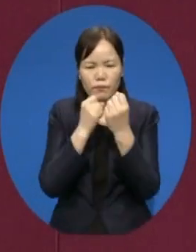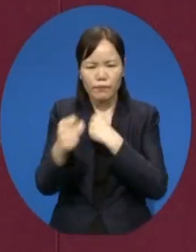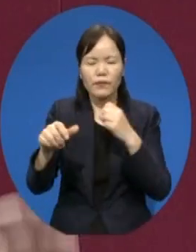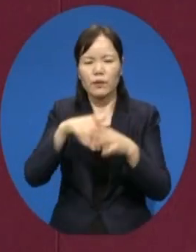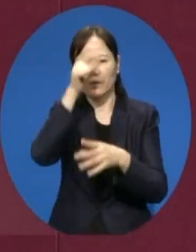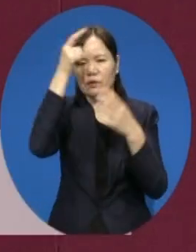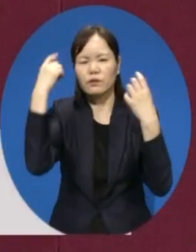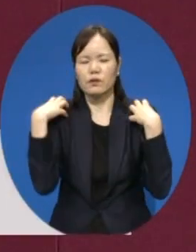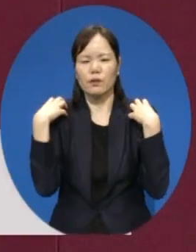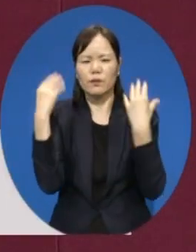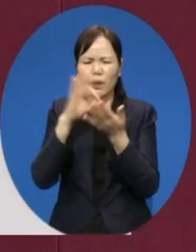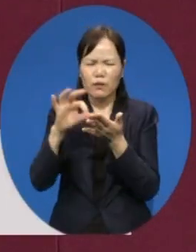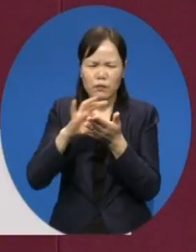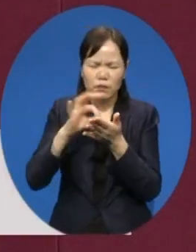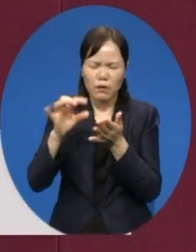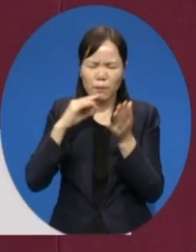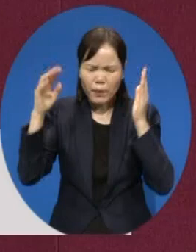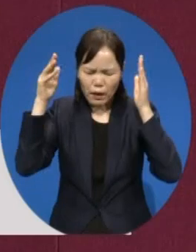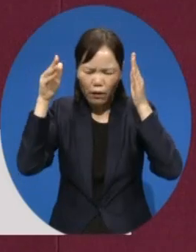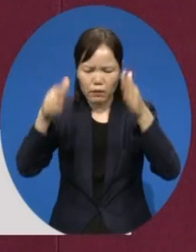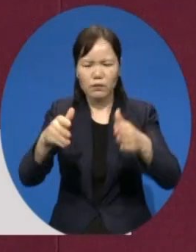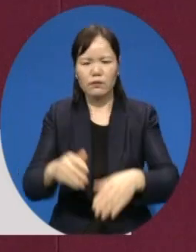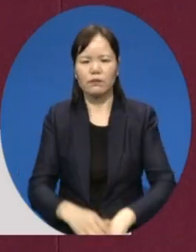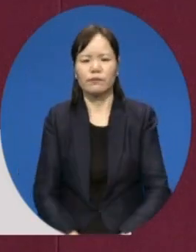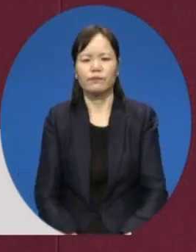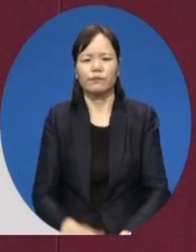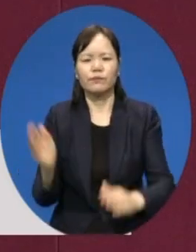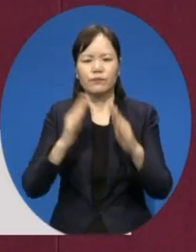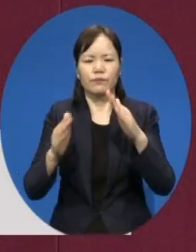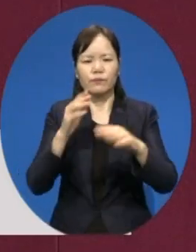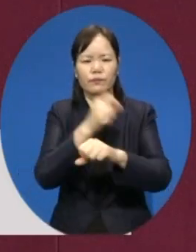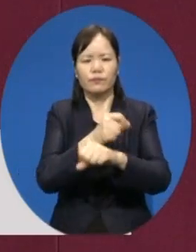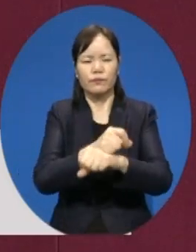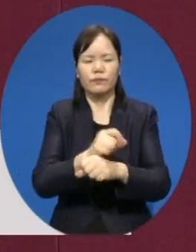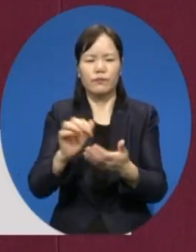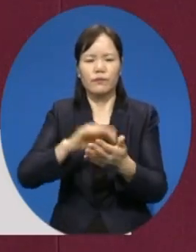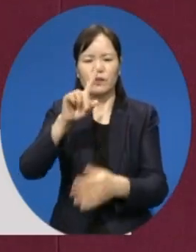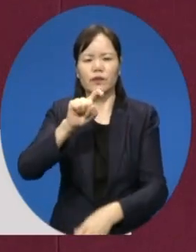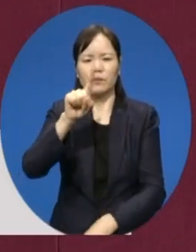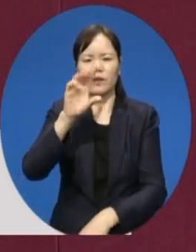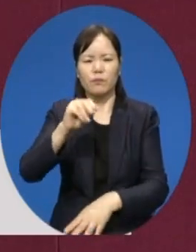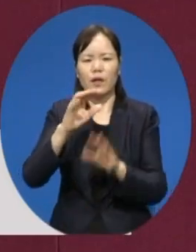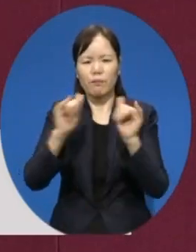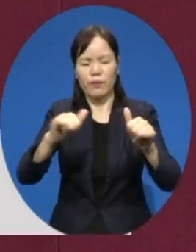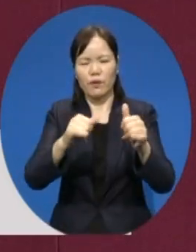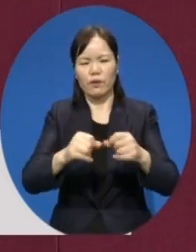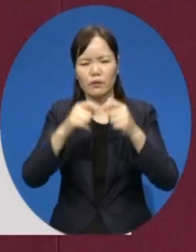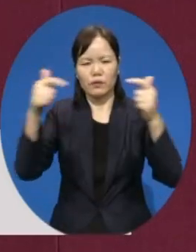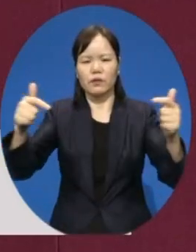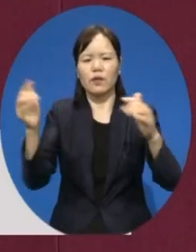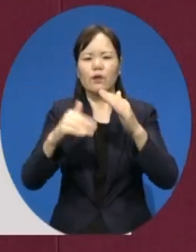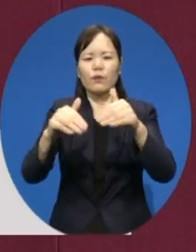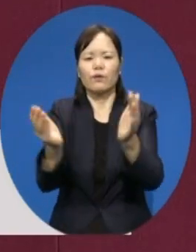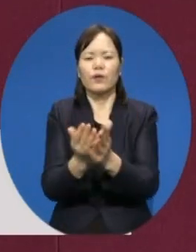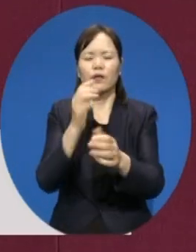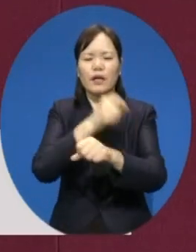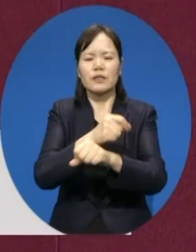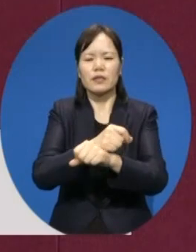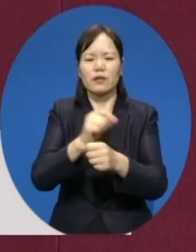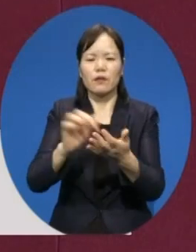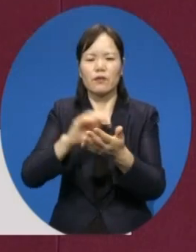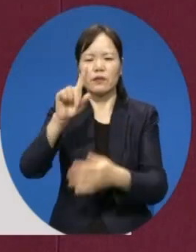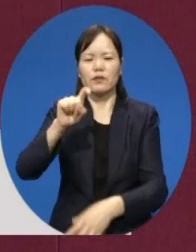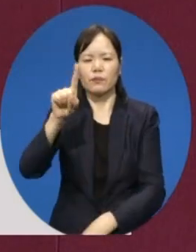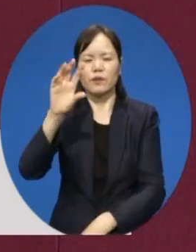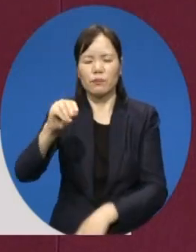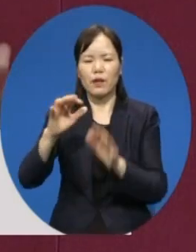더 쓰기에만 골몰하고 있습니다. 공무원 11만 명 늘었습니다. 공공기관 직원 11만 명